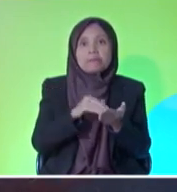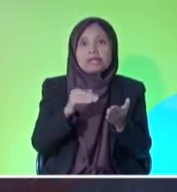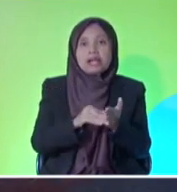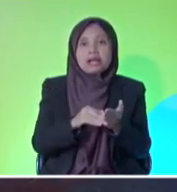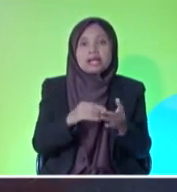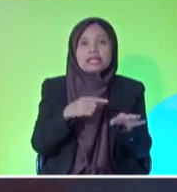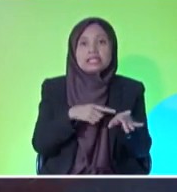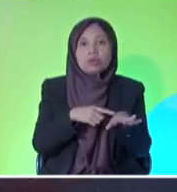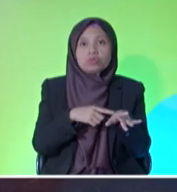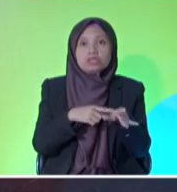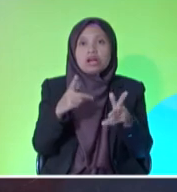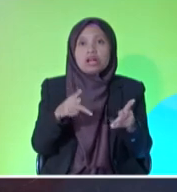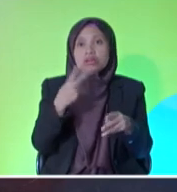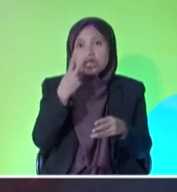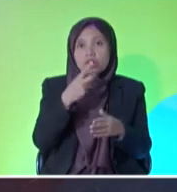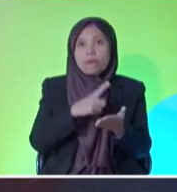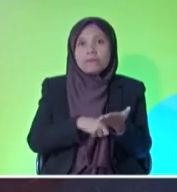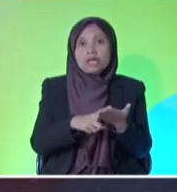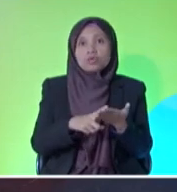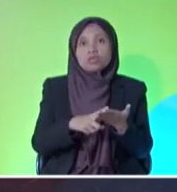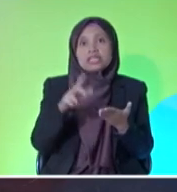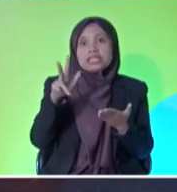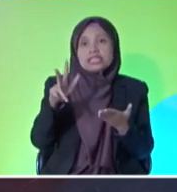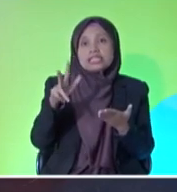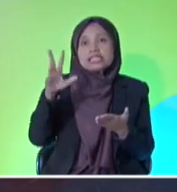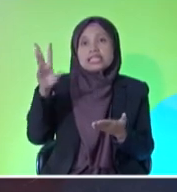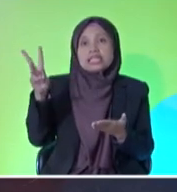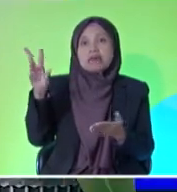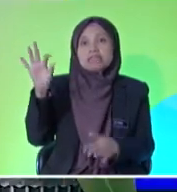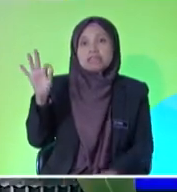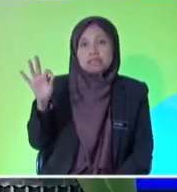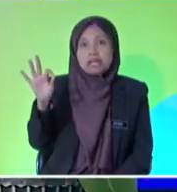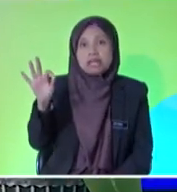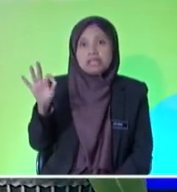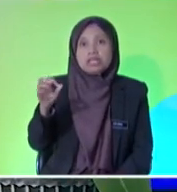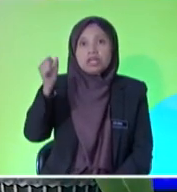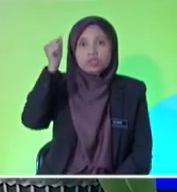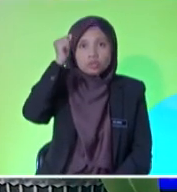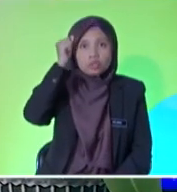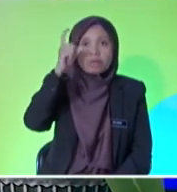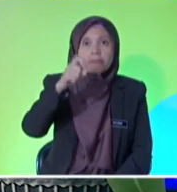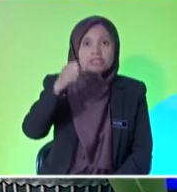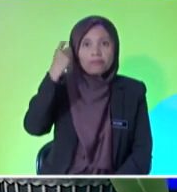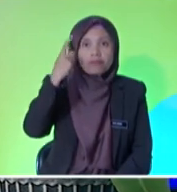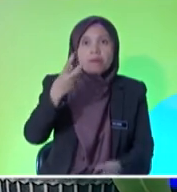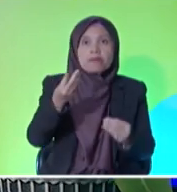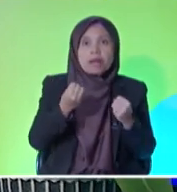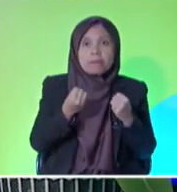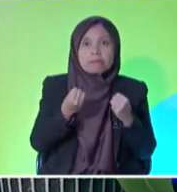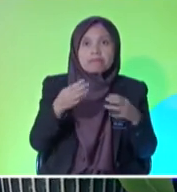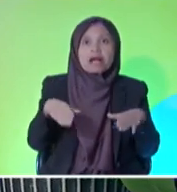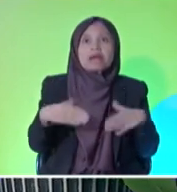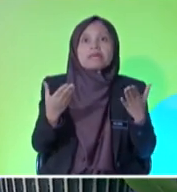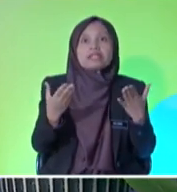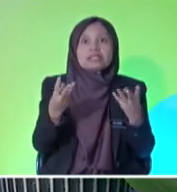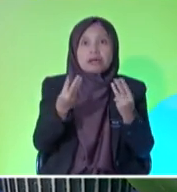minggu ketiga minggu ke-6 minggu ke-9 nampak di sana saya nak son paham macam mana isi jadwal itu maksudnya